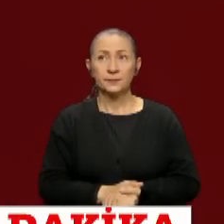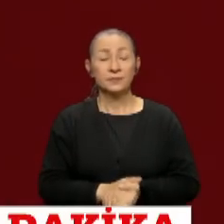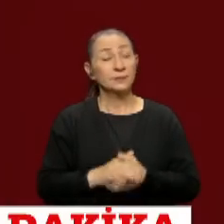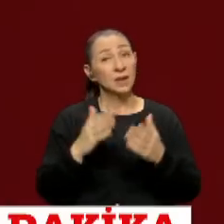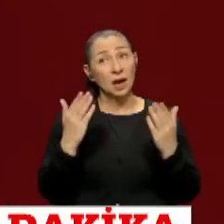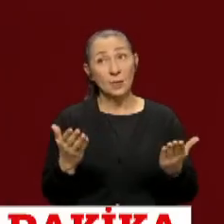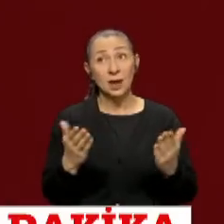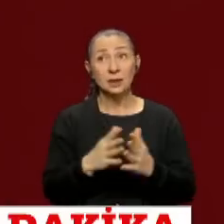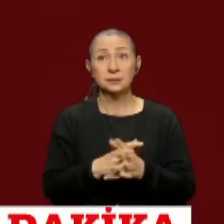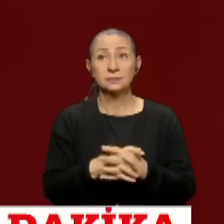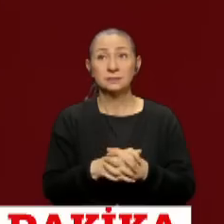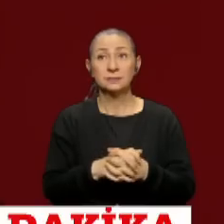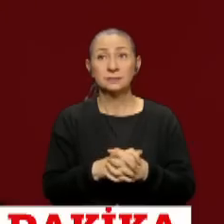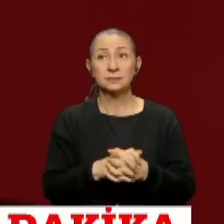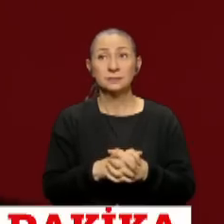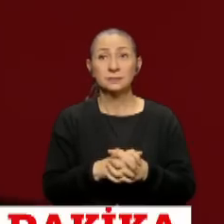Ancak